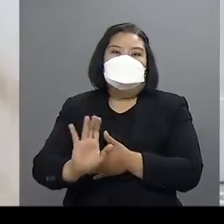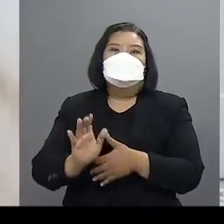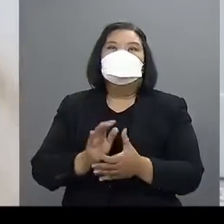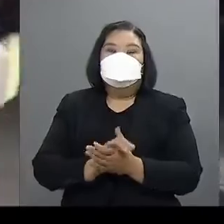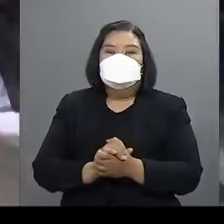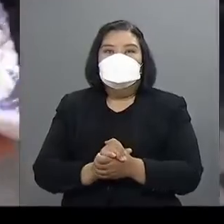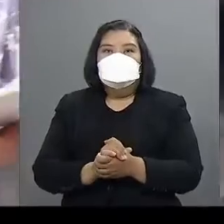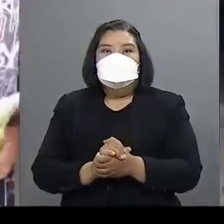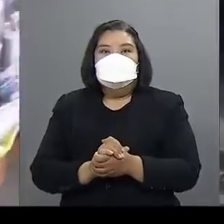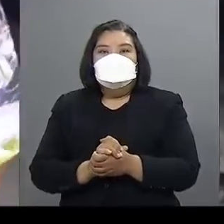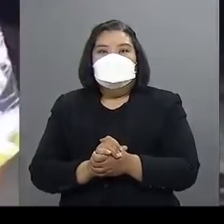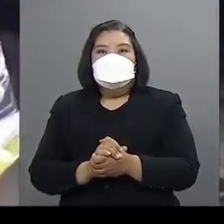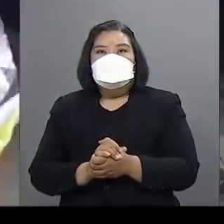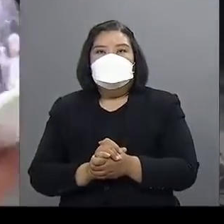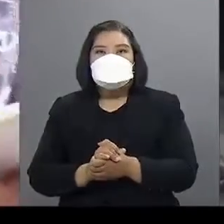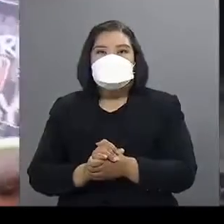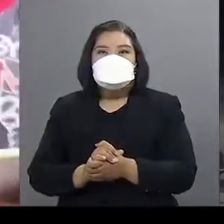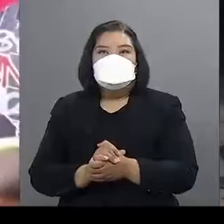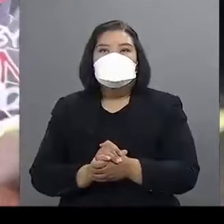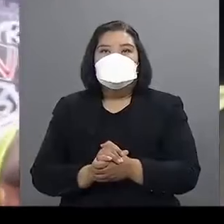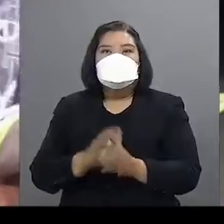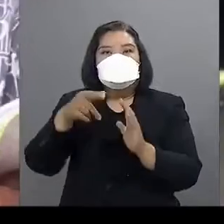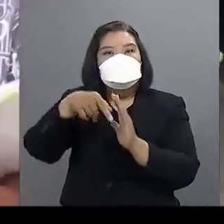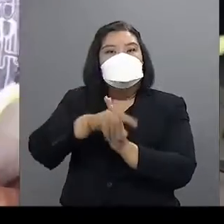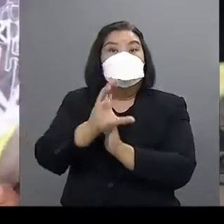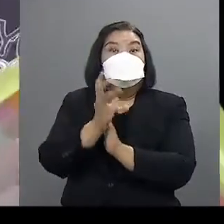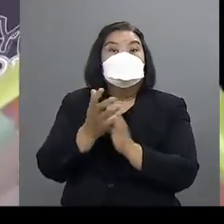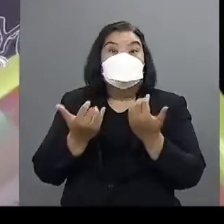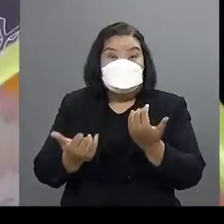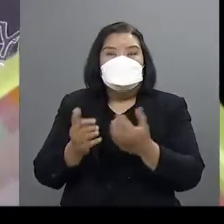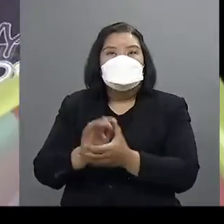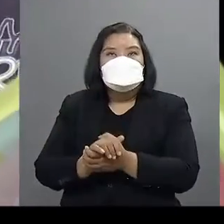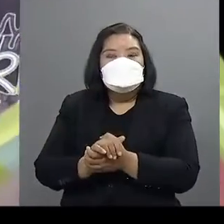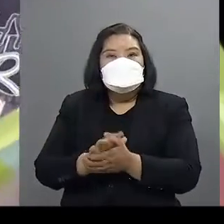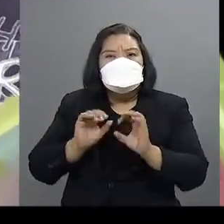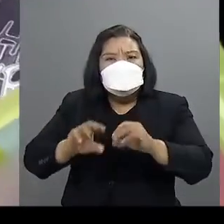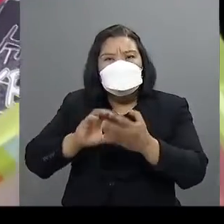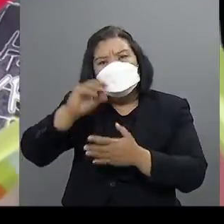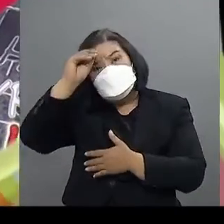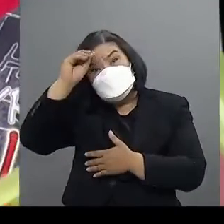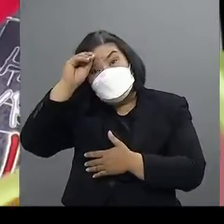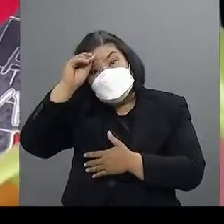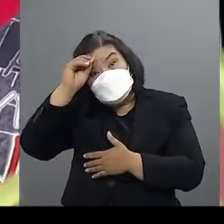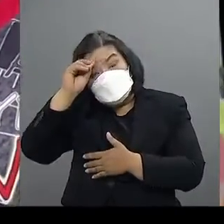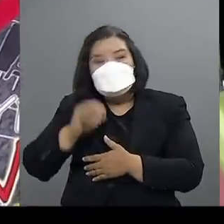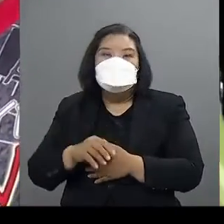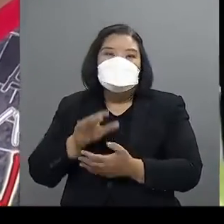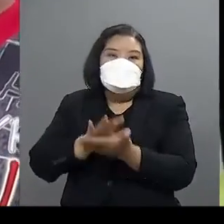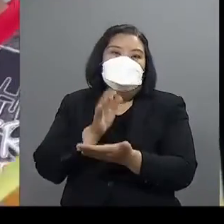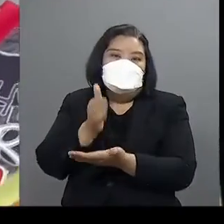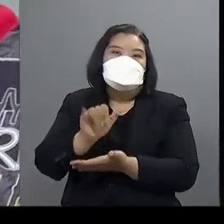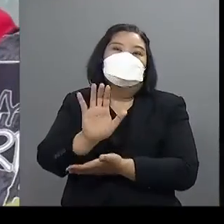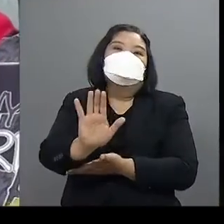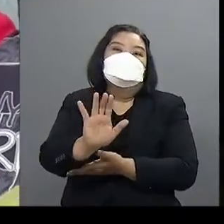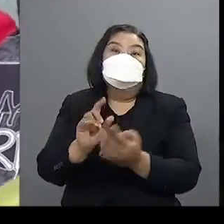ก็ไม่ต่างจากโรงเรียนในจังหวัดพิษณุโลกค่ะไม่สามารถจัดการเรียนการสอนแบบออนไซต์ได้ขณะที่คณะกรรมการโรคติดต่อจังหวัดพิษณุ